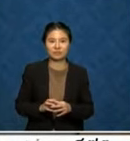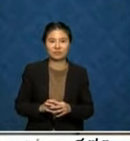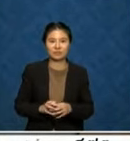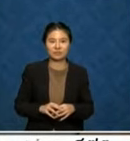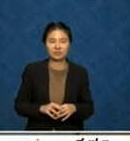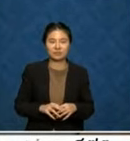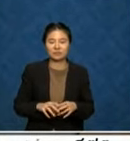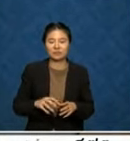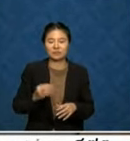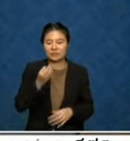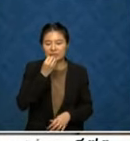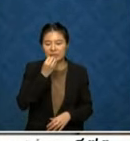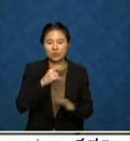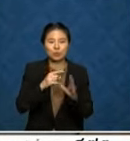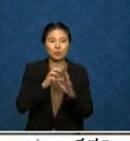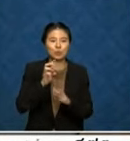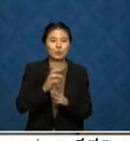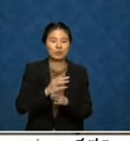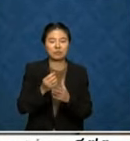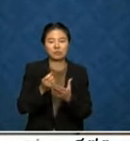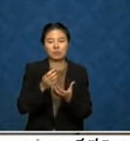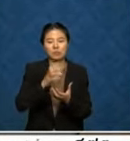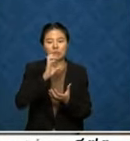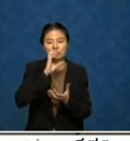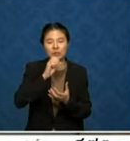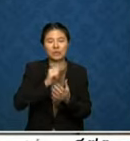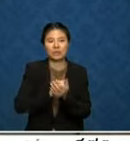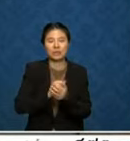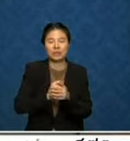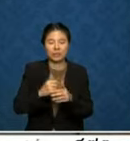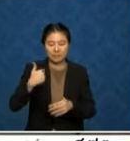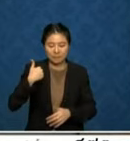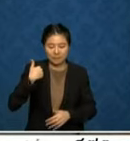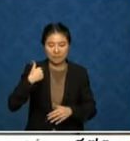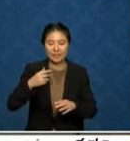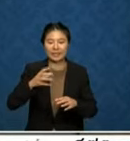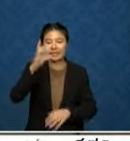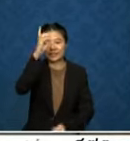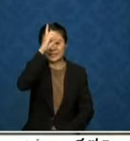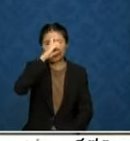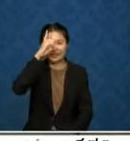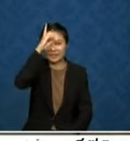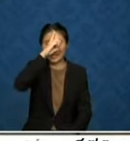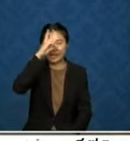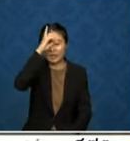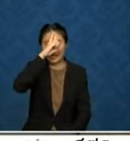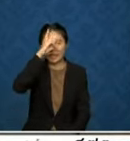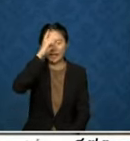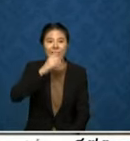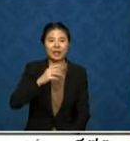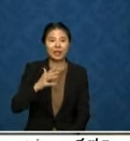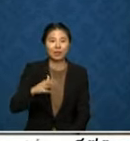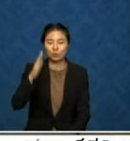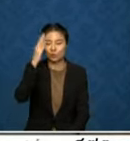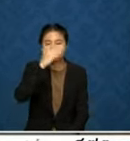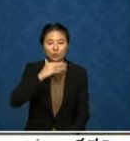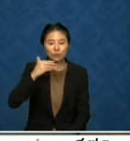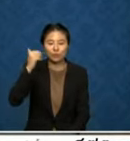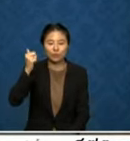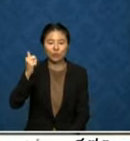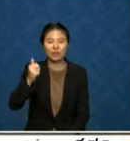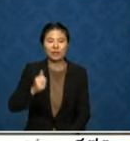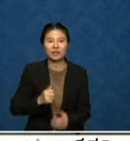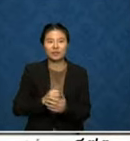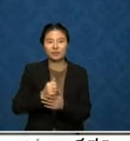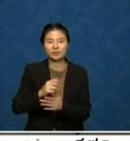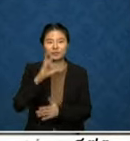หารหรืออาหารเสริมแล้วเนี่ยมันก็จะมีอินฟลูเอนเซอร์มีคนที่น่าเชื่อถือเข้ามาไม่ว่าจะเป็น